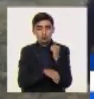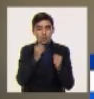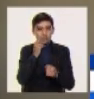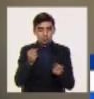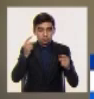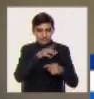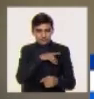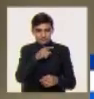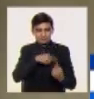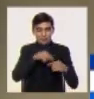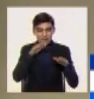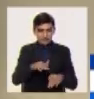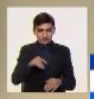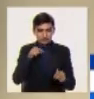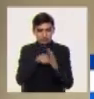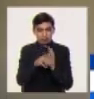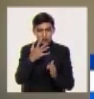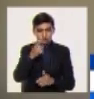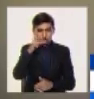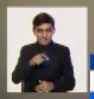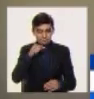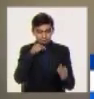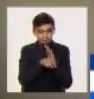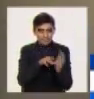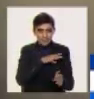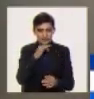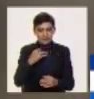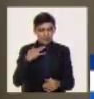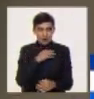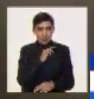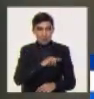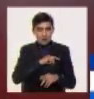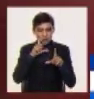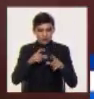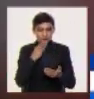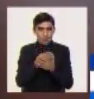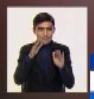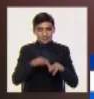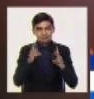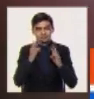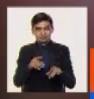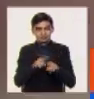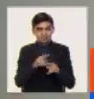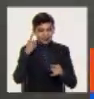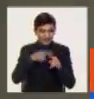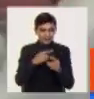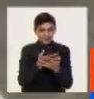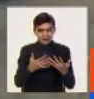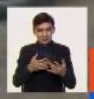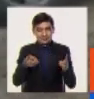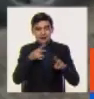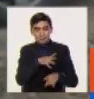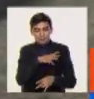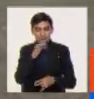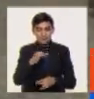на предприятие проникли порядка 500 человек. Многие рабочие при этом покинули свои места, оставив технику и оборудование.